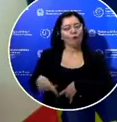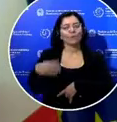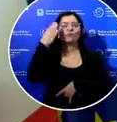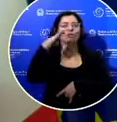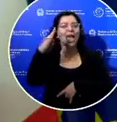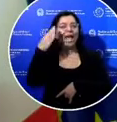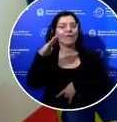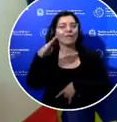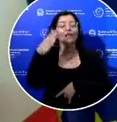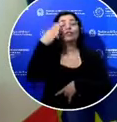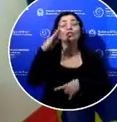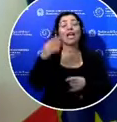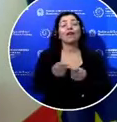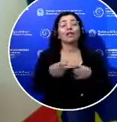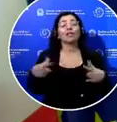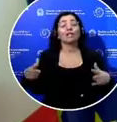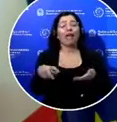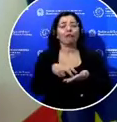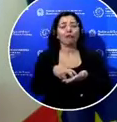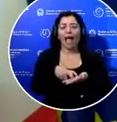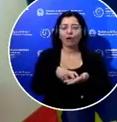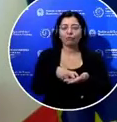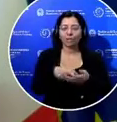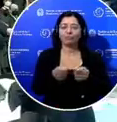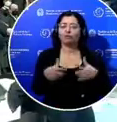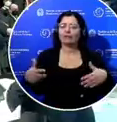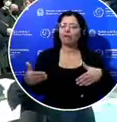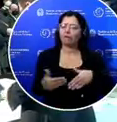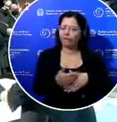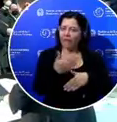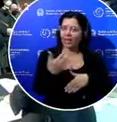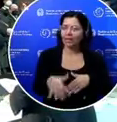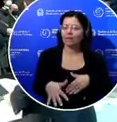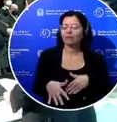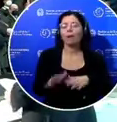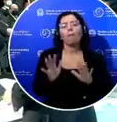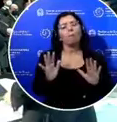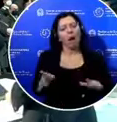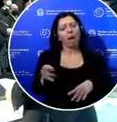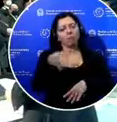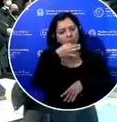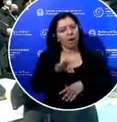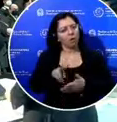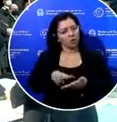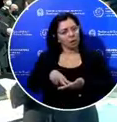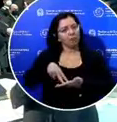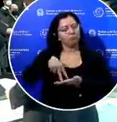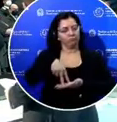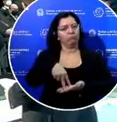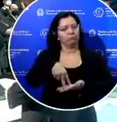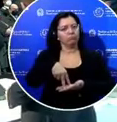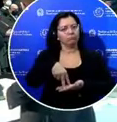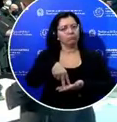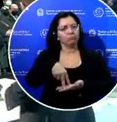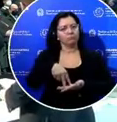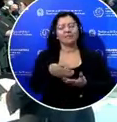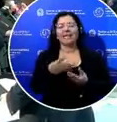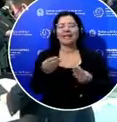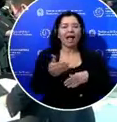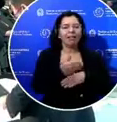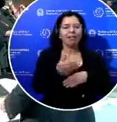Genova è una città fragile, una città ferita, una città che ha saputo però risollevarsi dalle tante